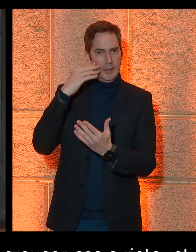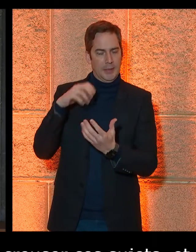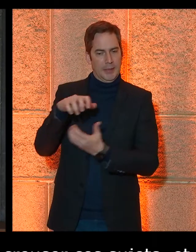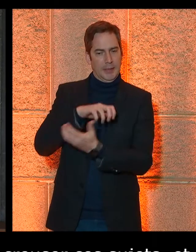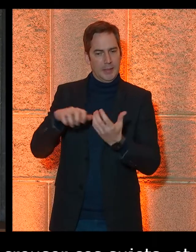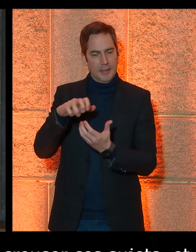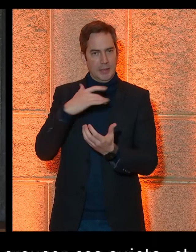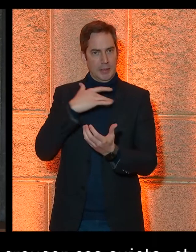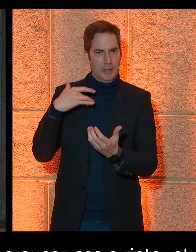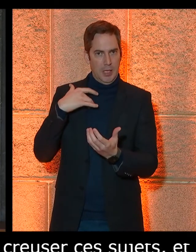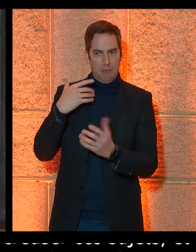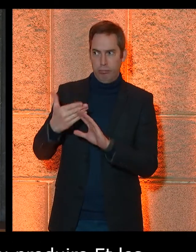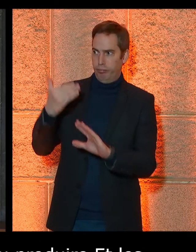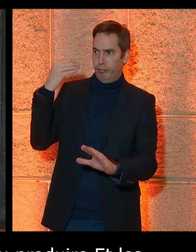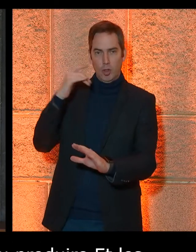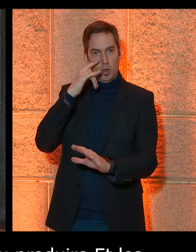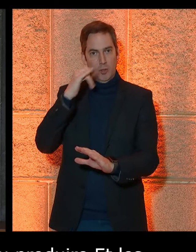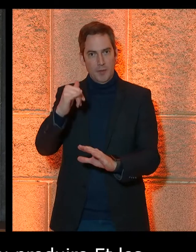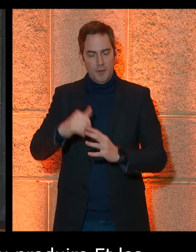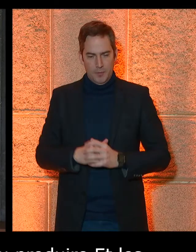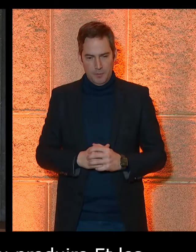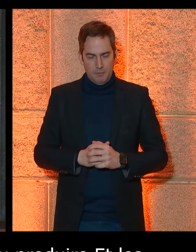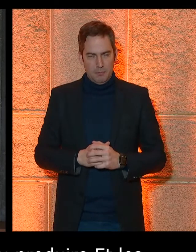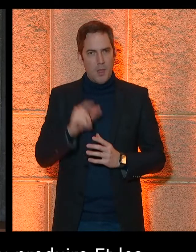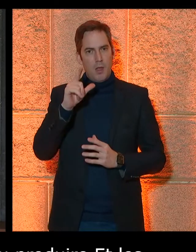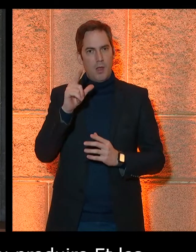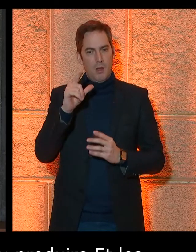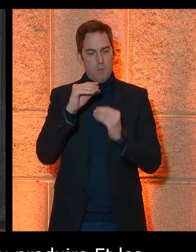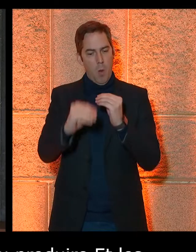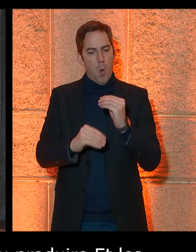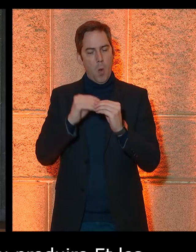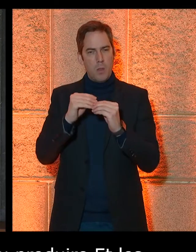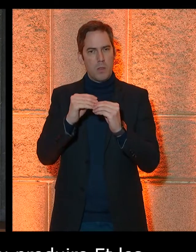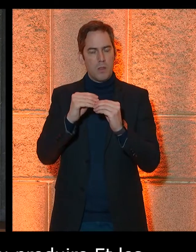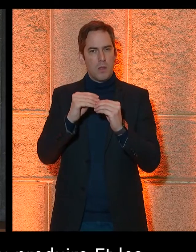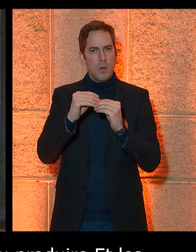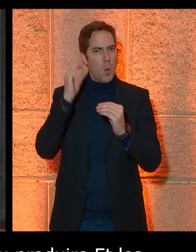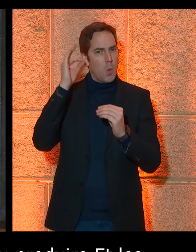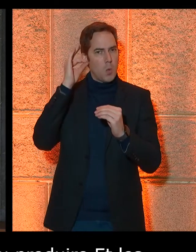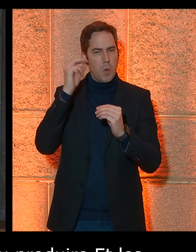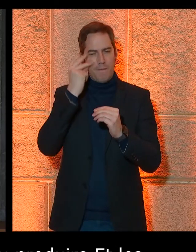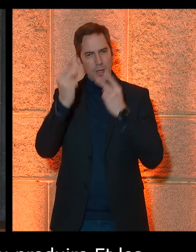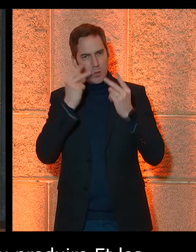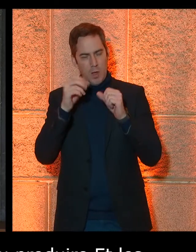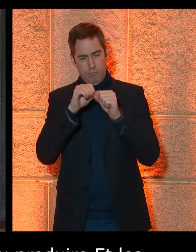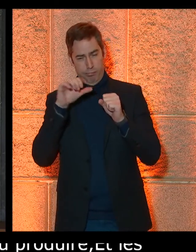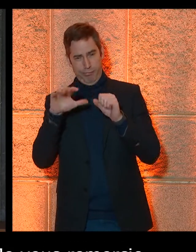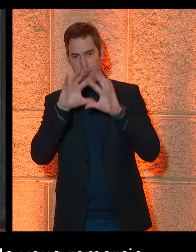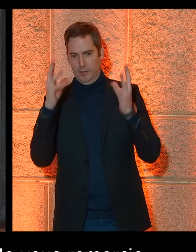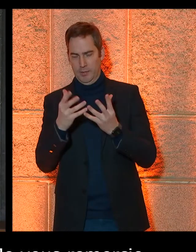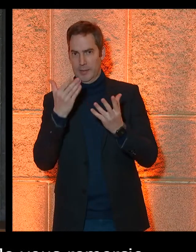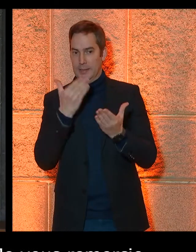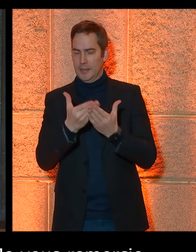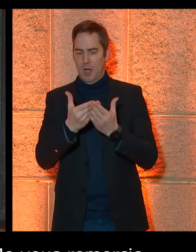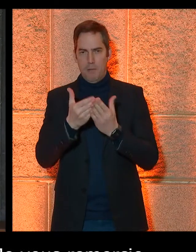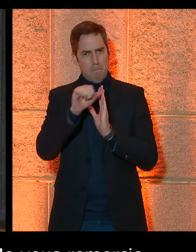assez inédit, l'audiovisuel est vraiment l'espace privilégié avec les